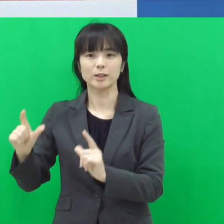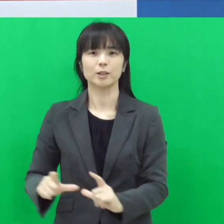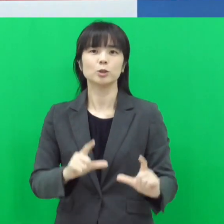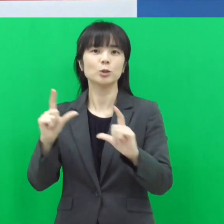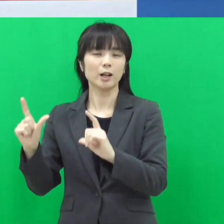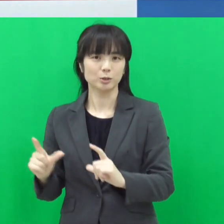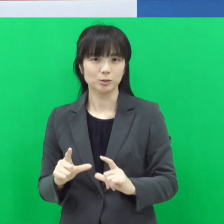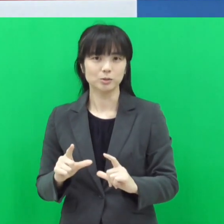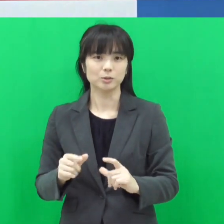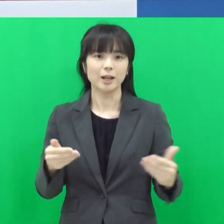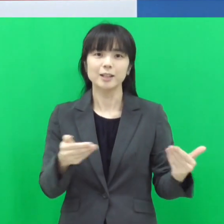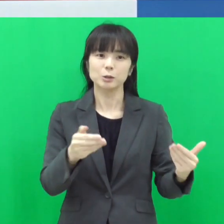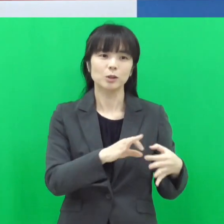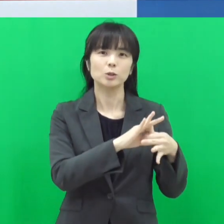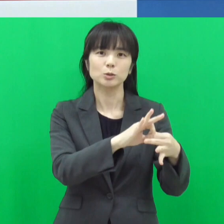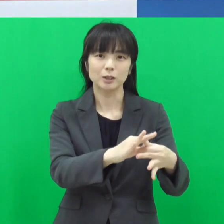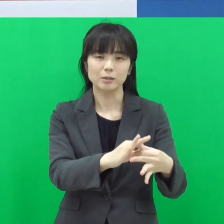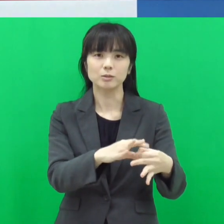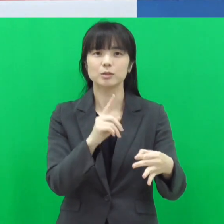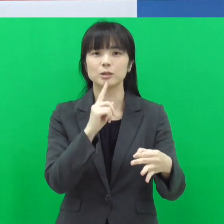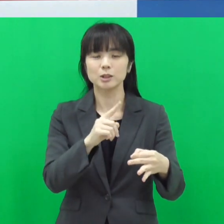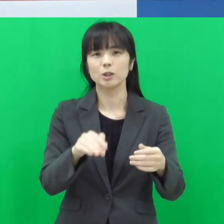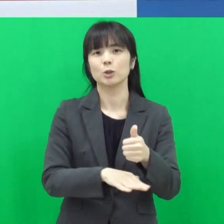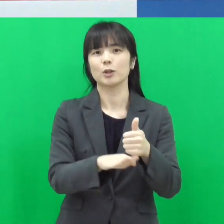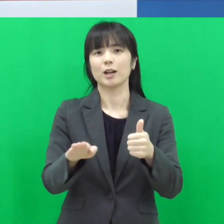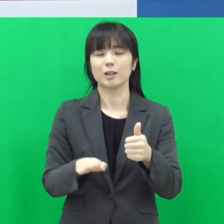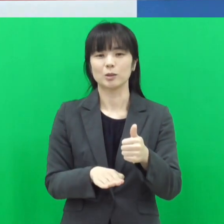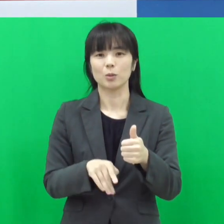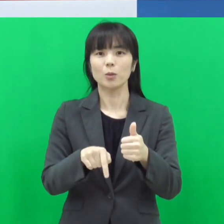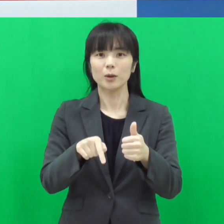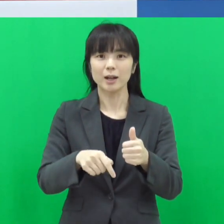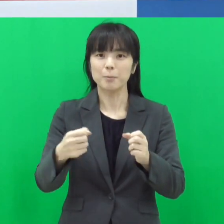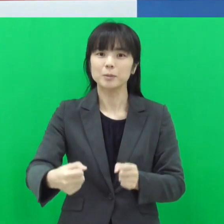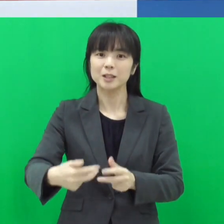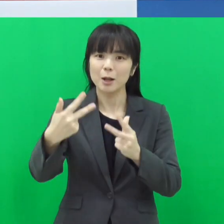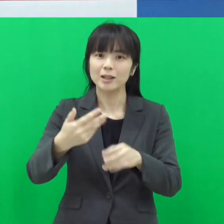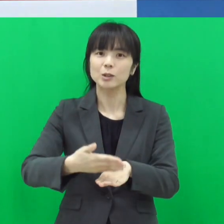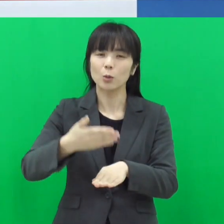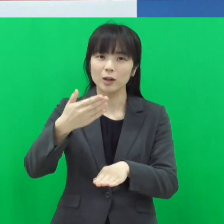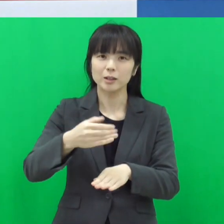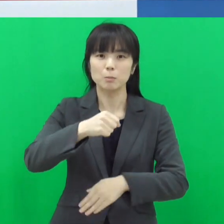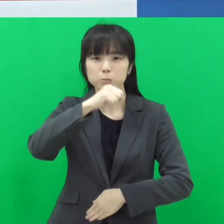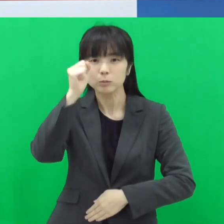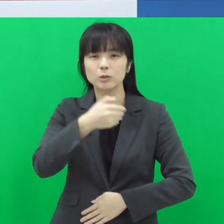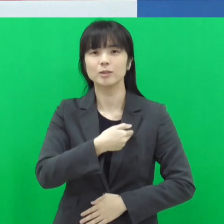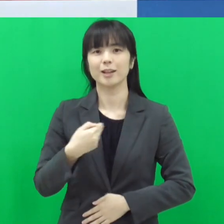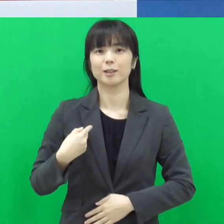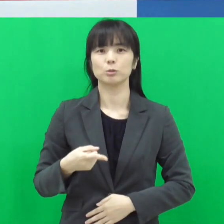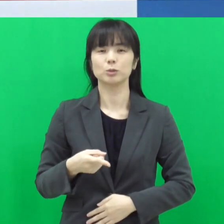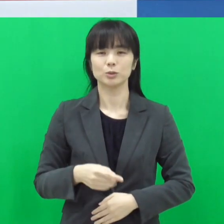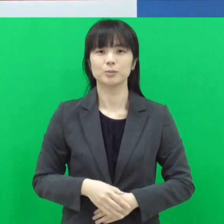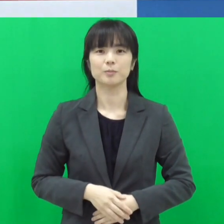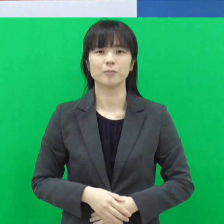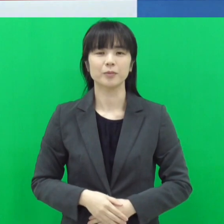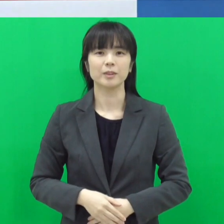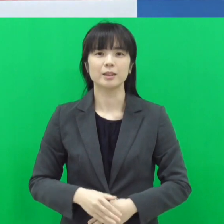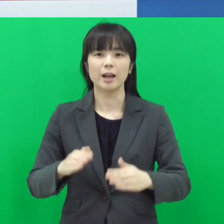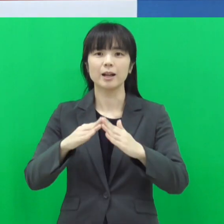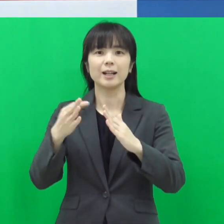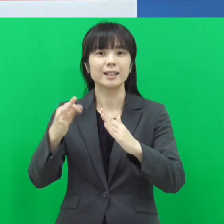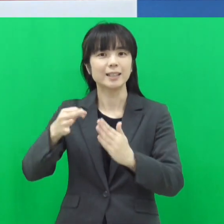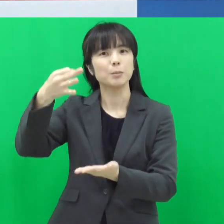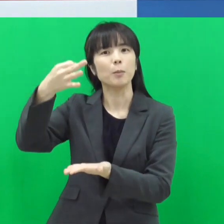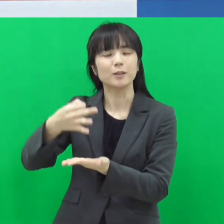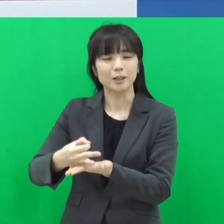仕事ができる、まあ、そういう環境が、まあ、テレワークが進んできて増えてまいりましたので、家賃が安く、また自然も豊富